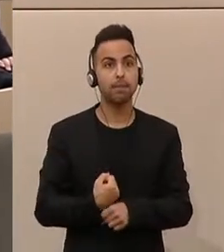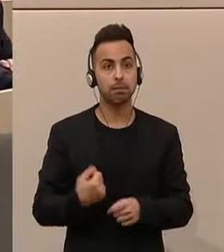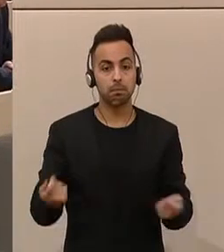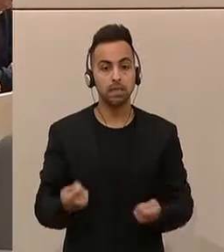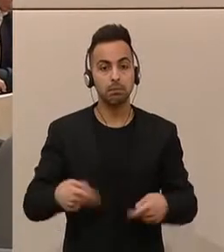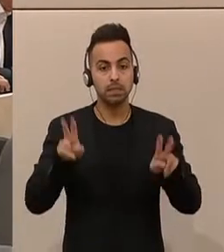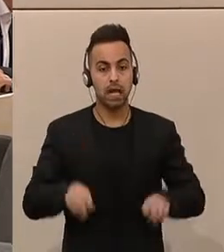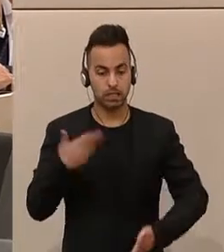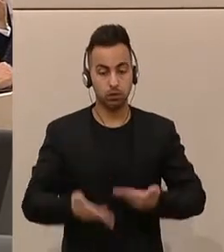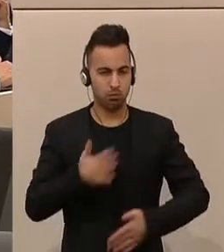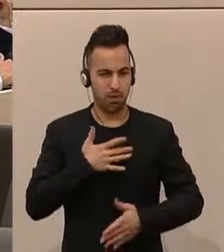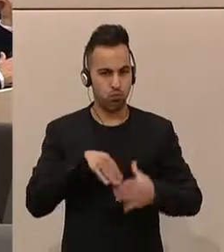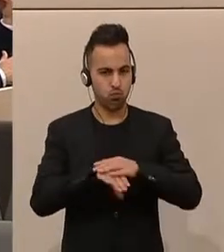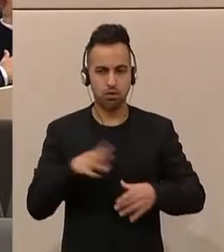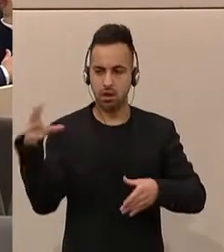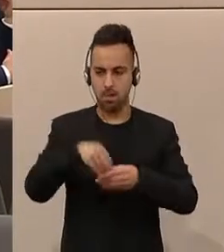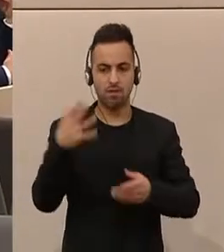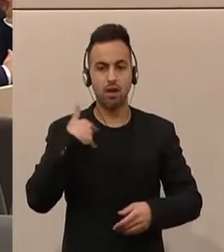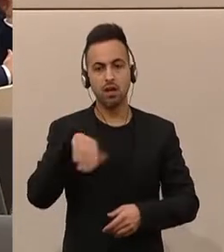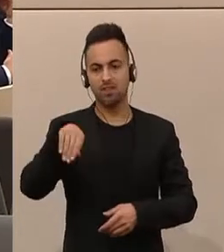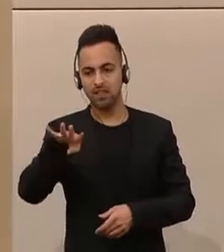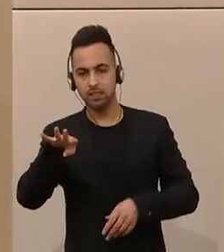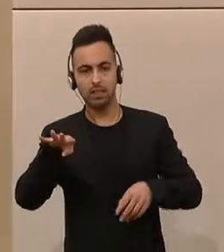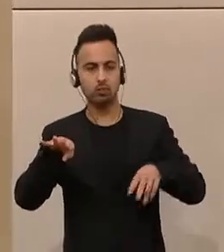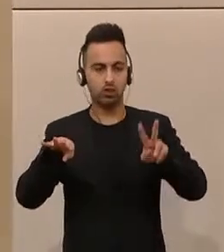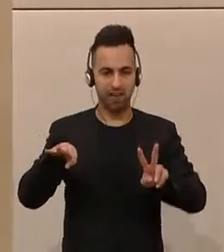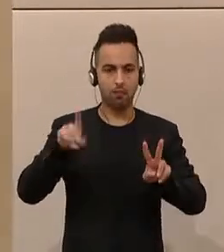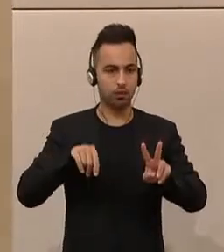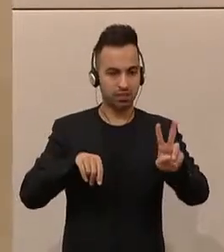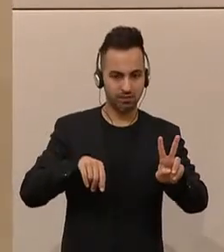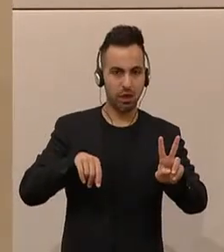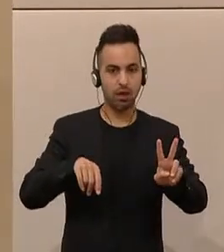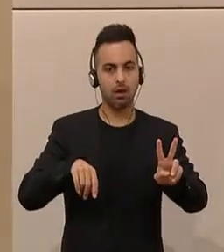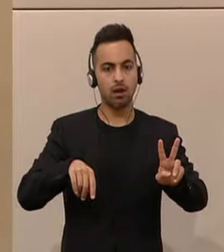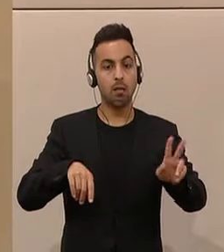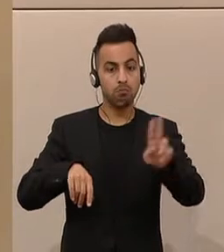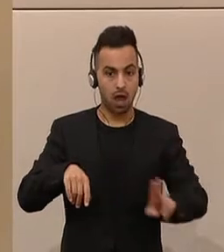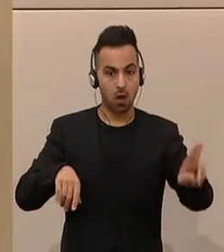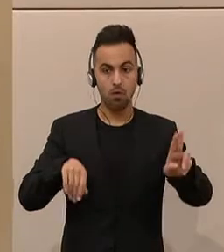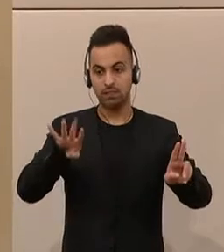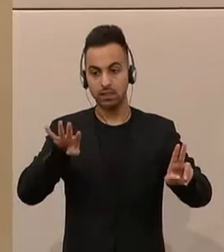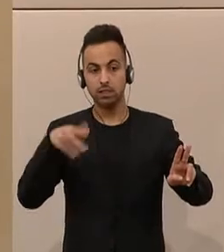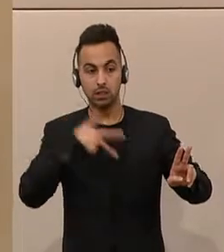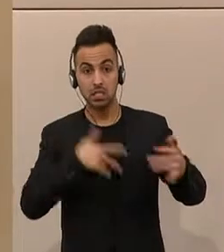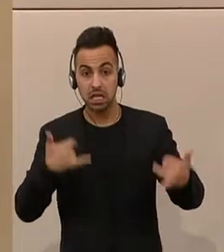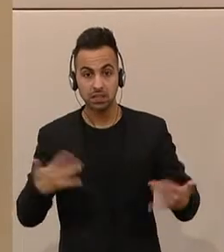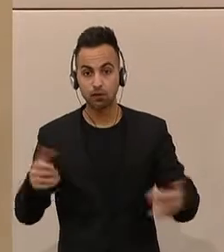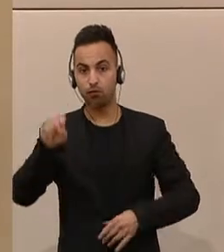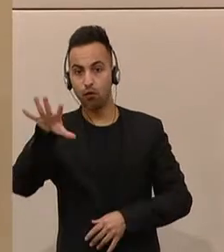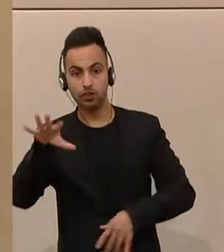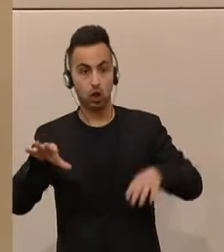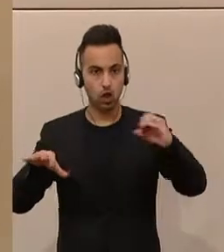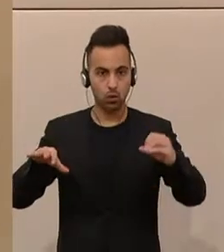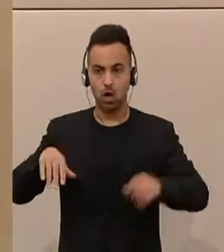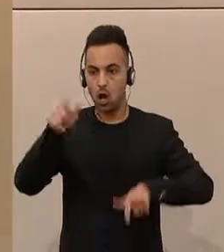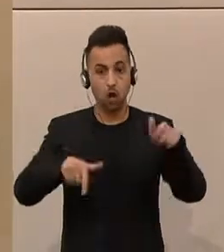uns im Unternehmen. Wir hatten ursprünglich 14-2, 14 rote, 2 blaue Mandate. Inzwischen steht es 15-0. Die Leute wissen, was da auf einer